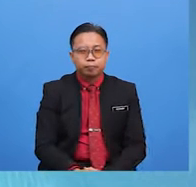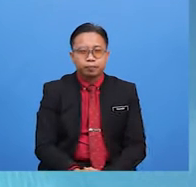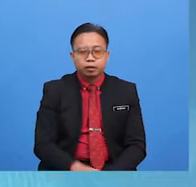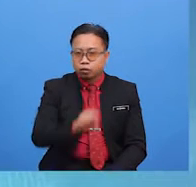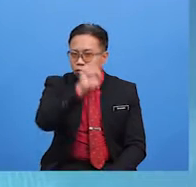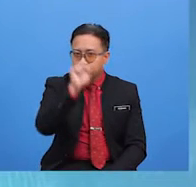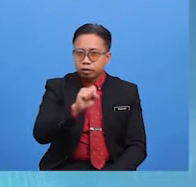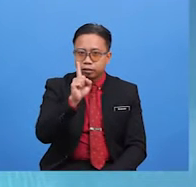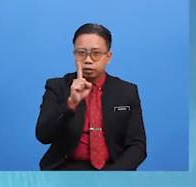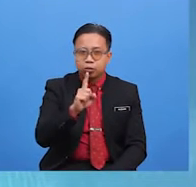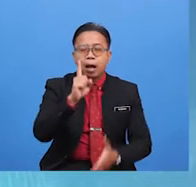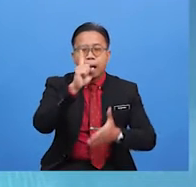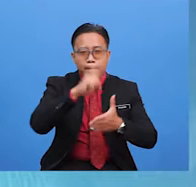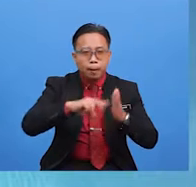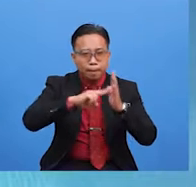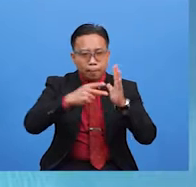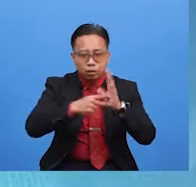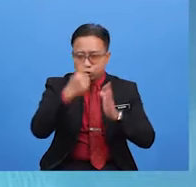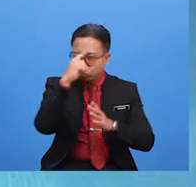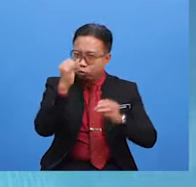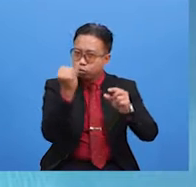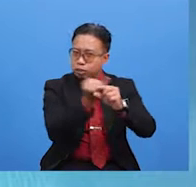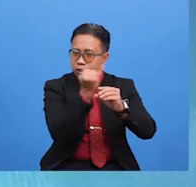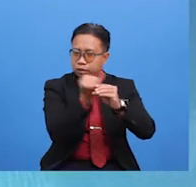Soalan pertama, apakah definisi untuk jirin?